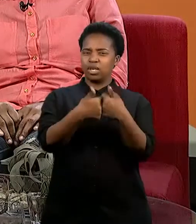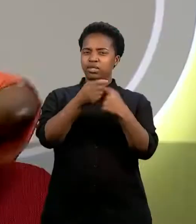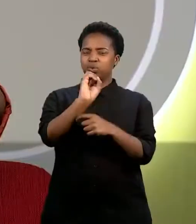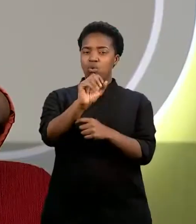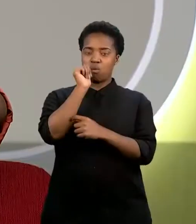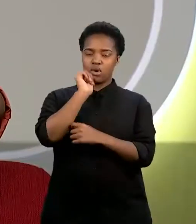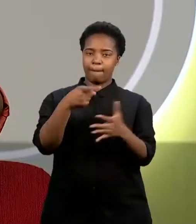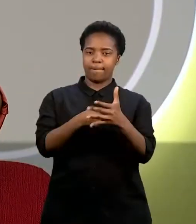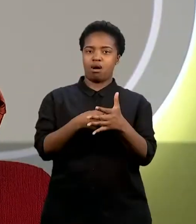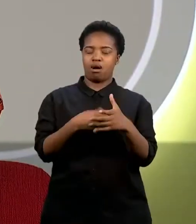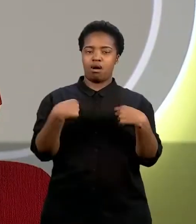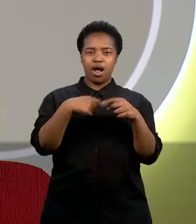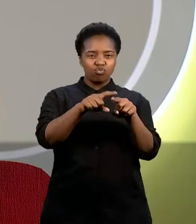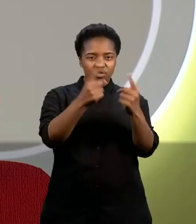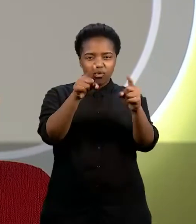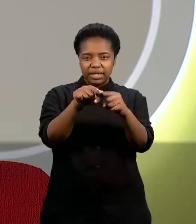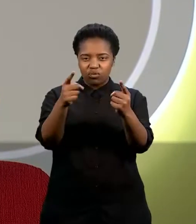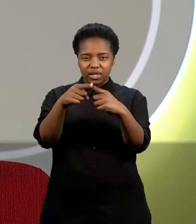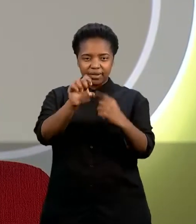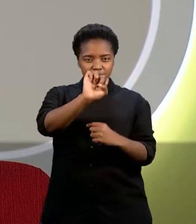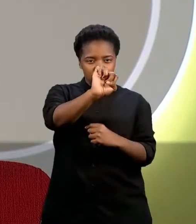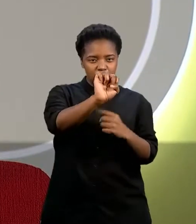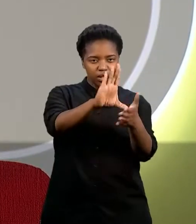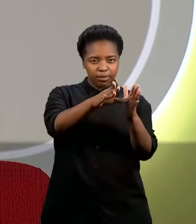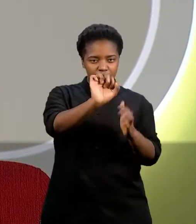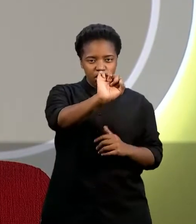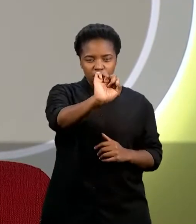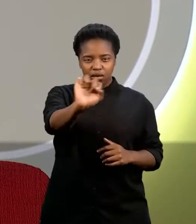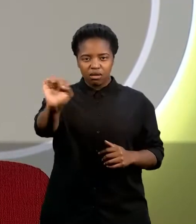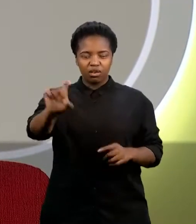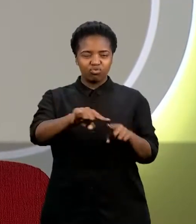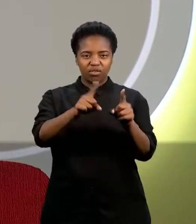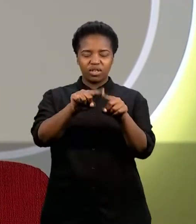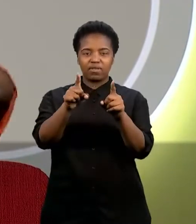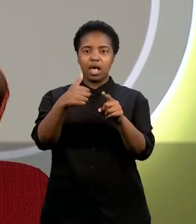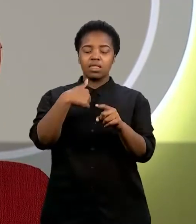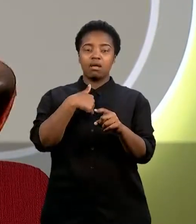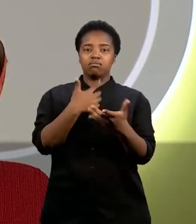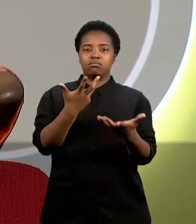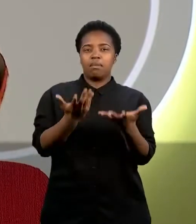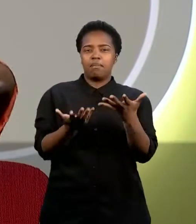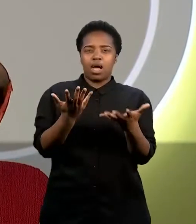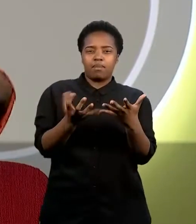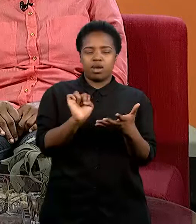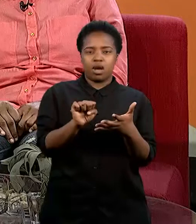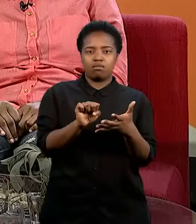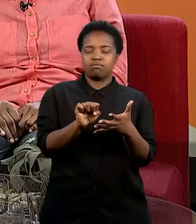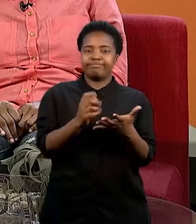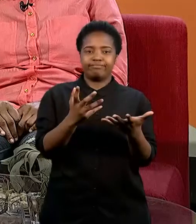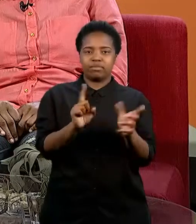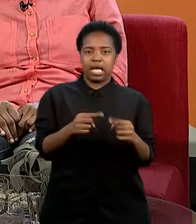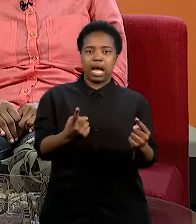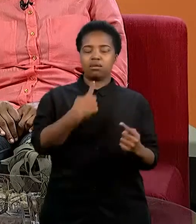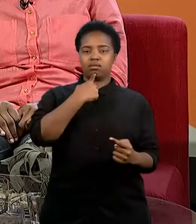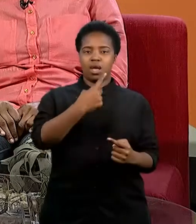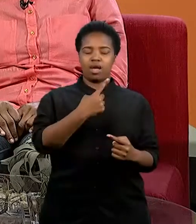shopping ha di tshwane. And empa and ho ba le ntwane e lo reng ho ba le excuse re ka bakala hore disability ha di tshwane, re gone re le